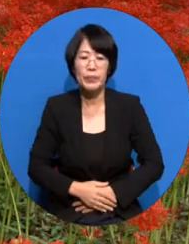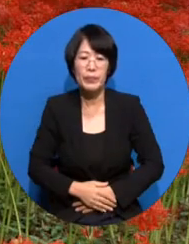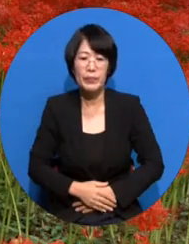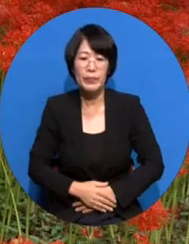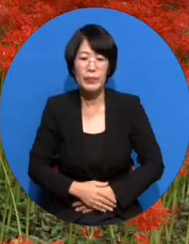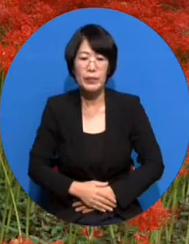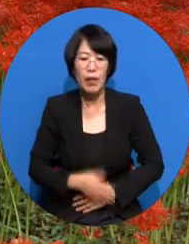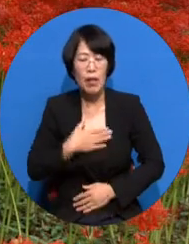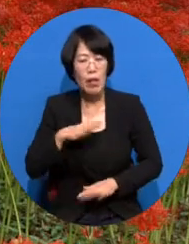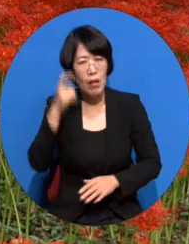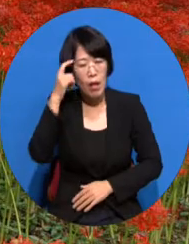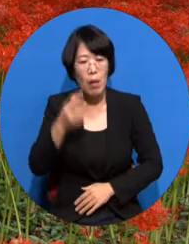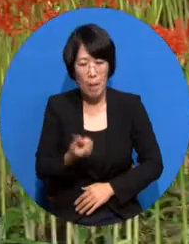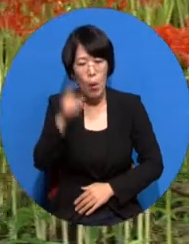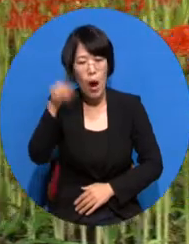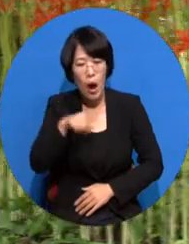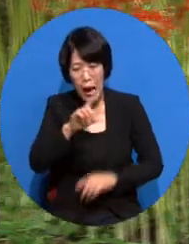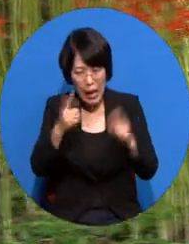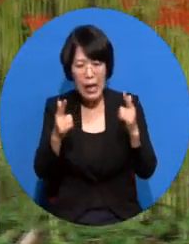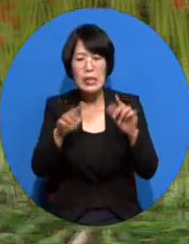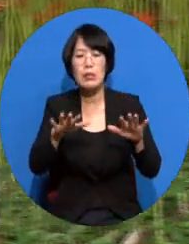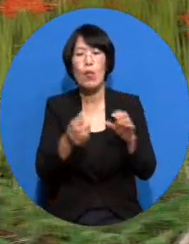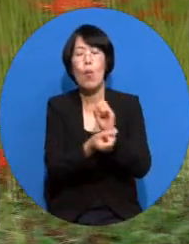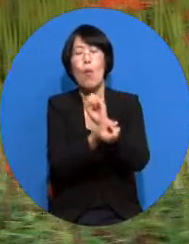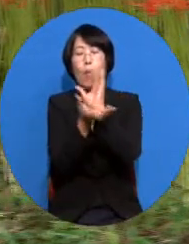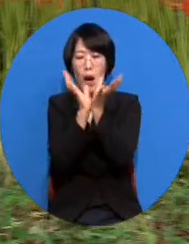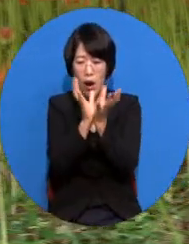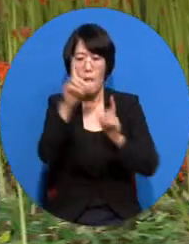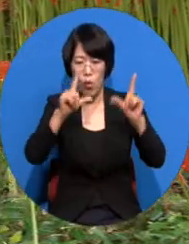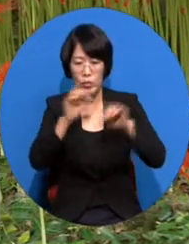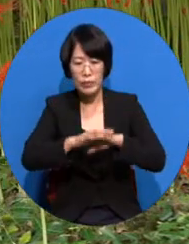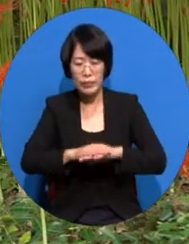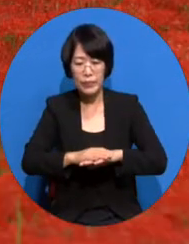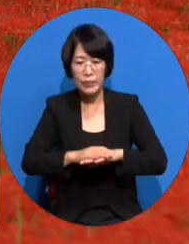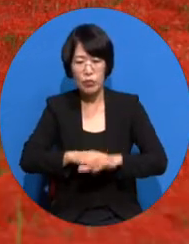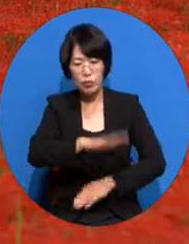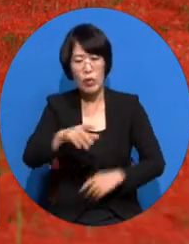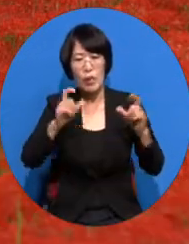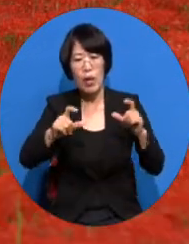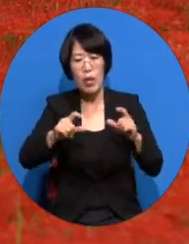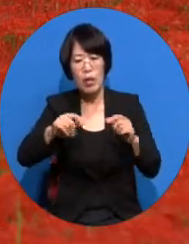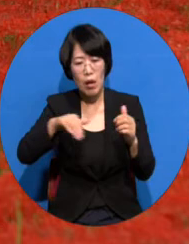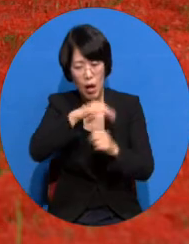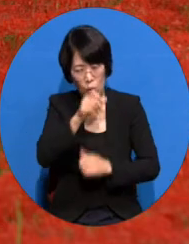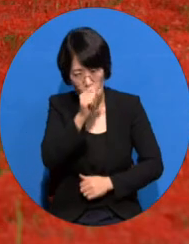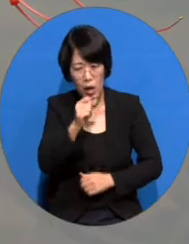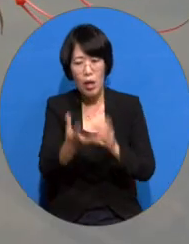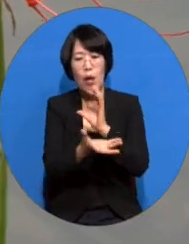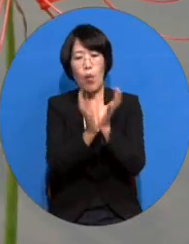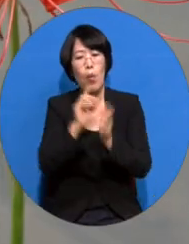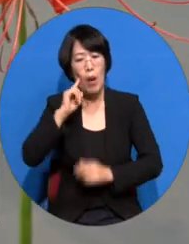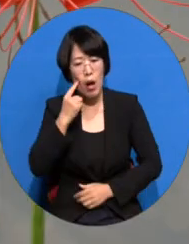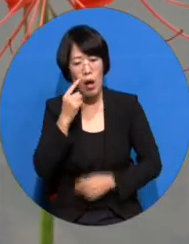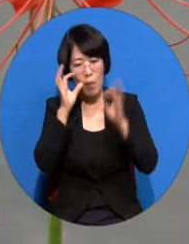저희가 좀 생각보다 빨리 왔다고 생각했는데 지금 만개가 된 것 같아요. 저희 지역에 이렇게 좋은 환경에서 예쁜